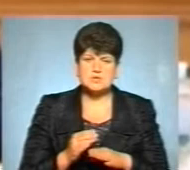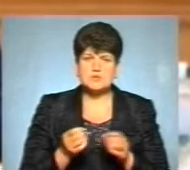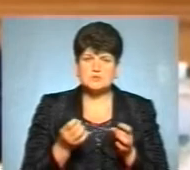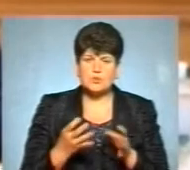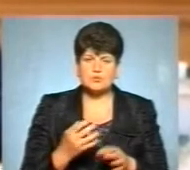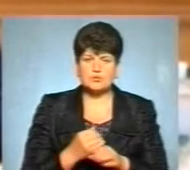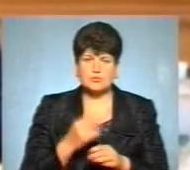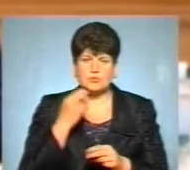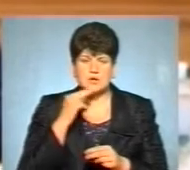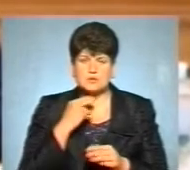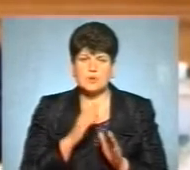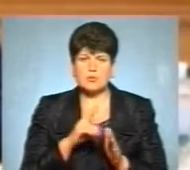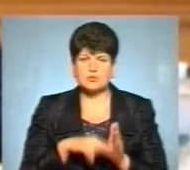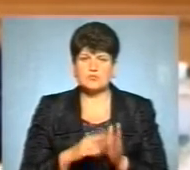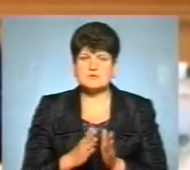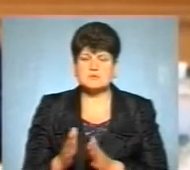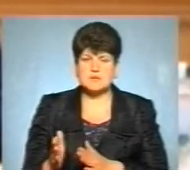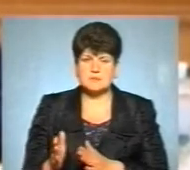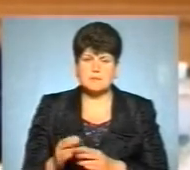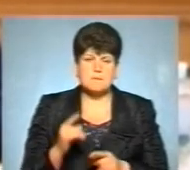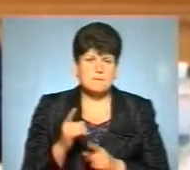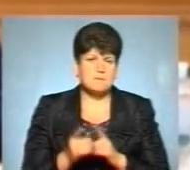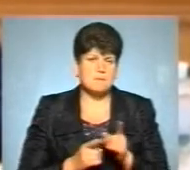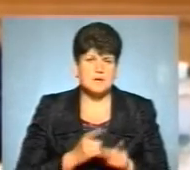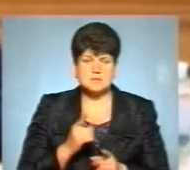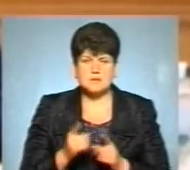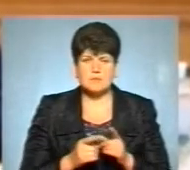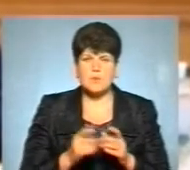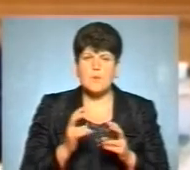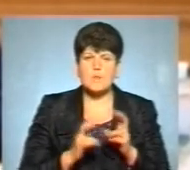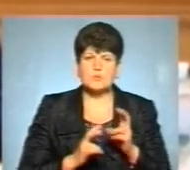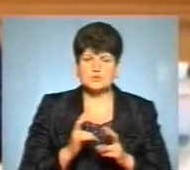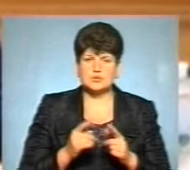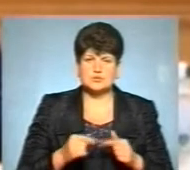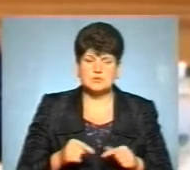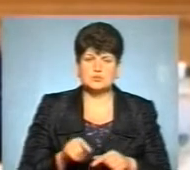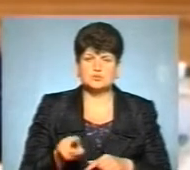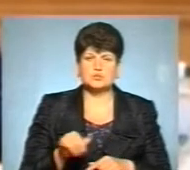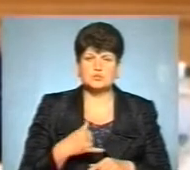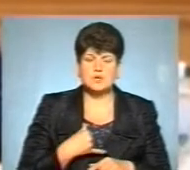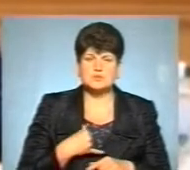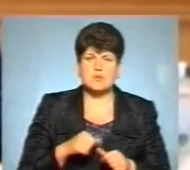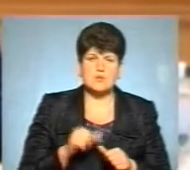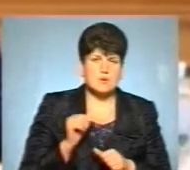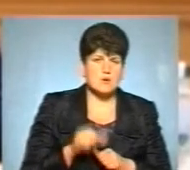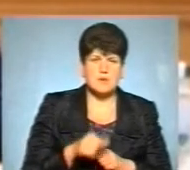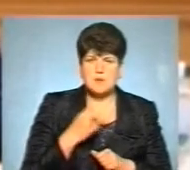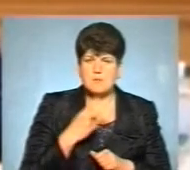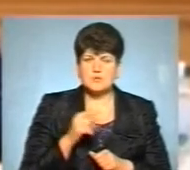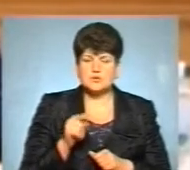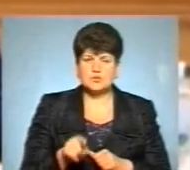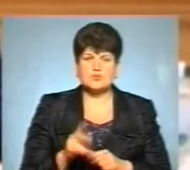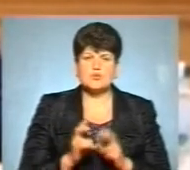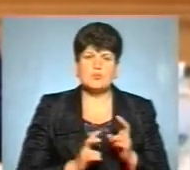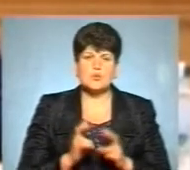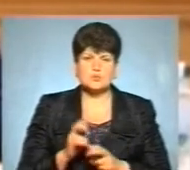і вдосконалення податкової системи. Перезапуск промислового сектору. Тут у нас окреме бачення того, що